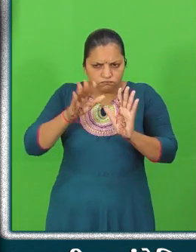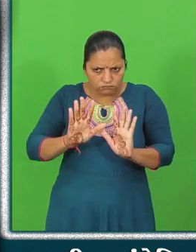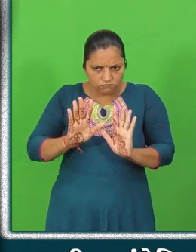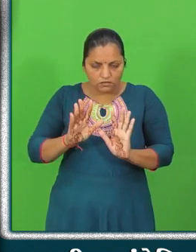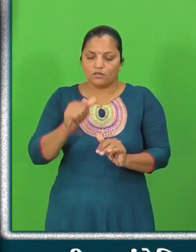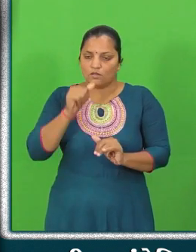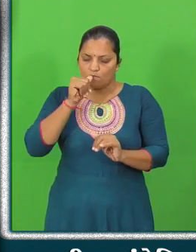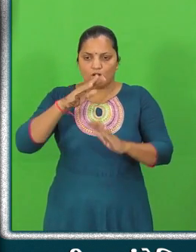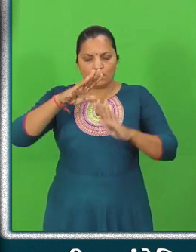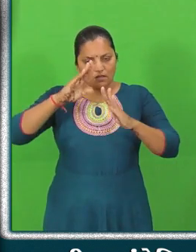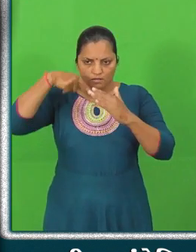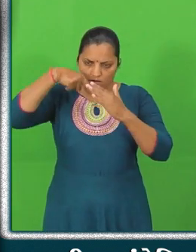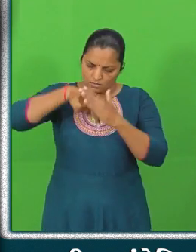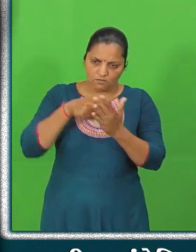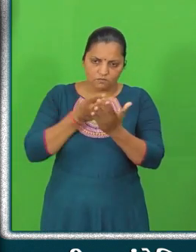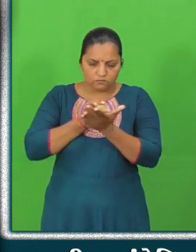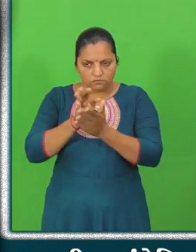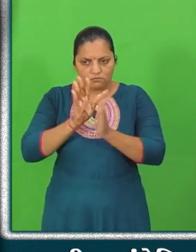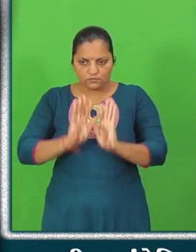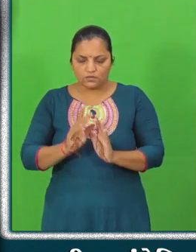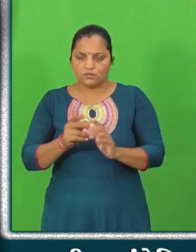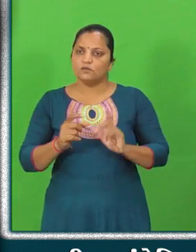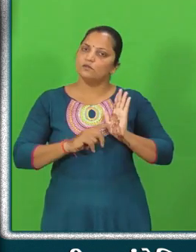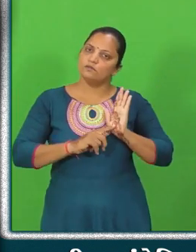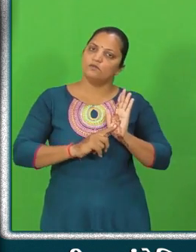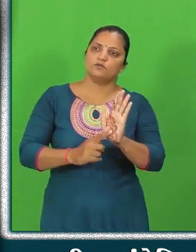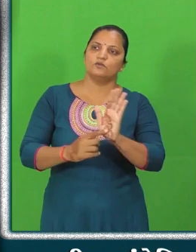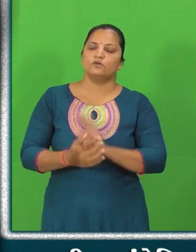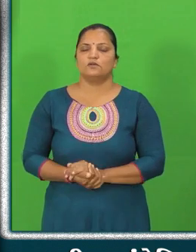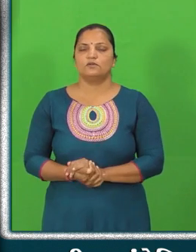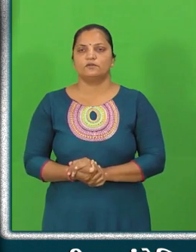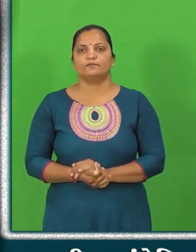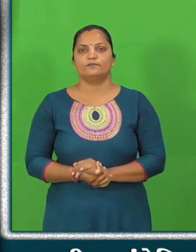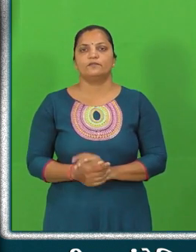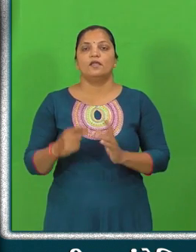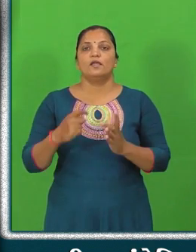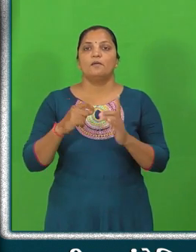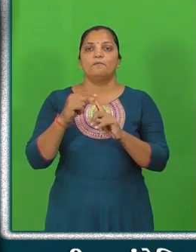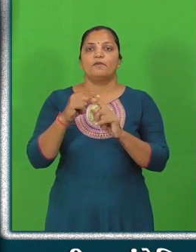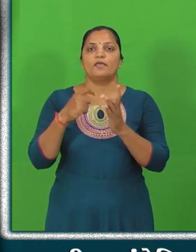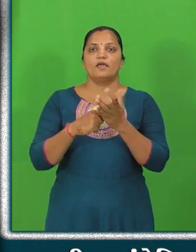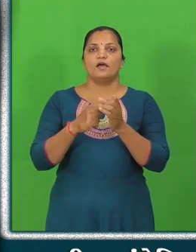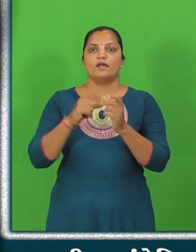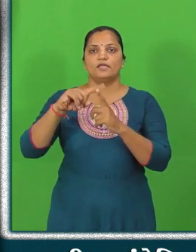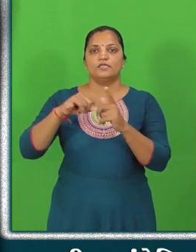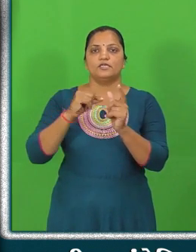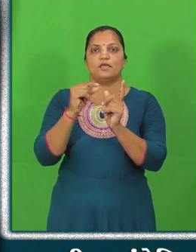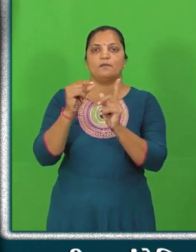બતાવીશ. રામકૃષ્ણજી, મીનાક્ષી પ્રજાપતિ,